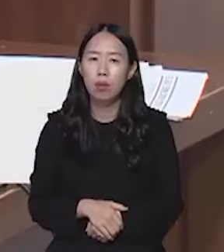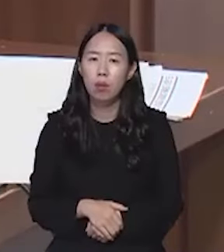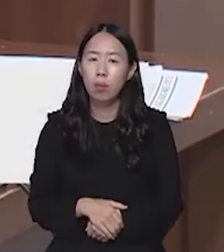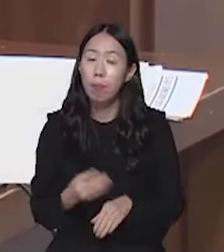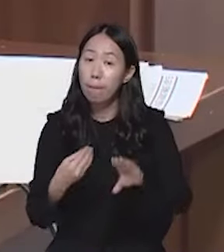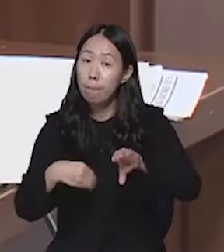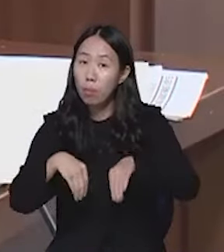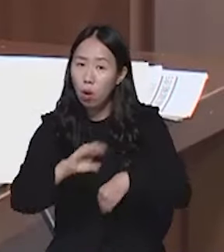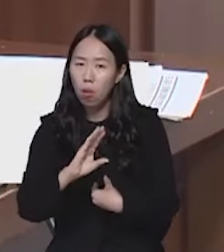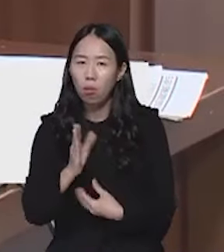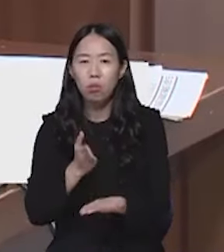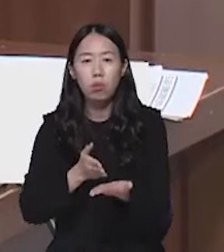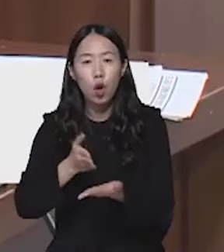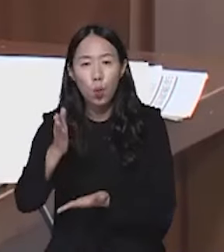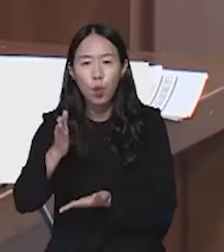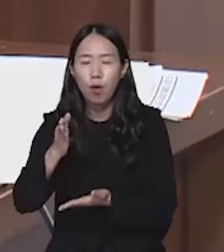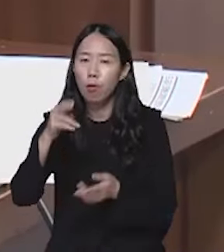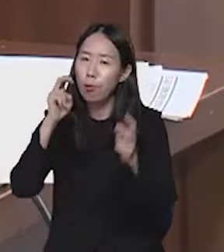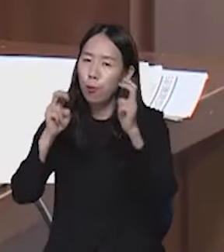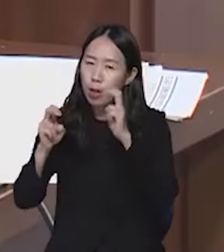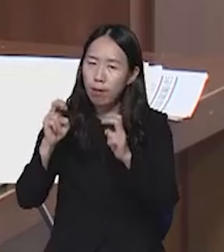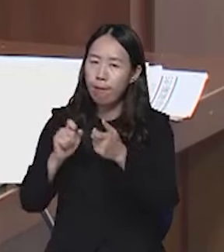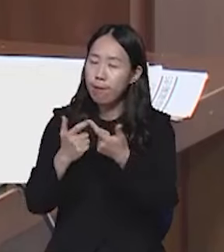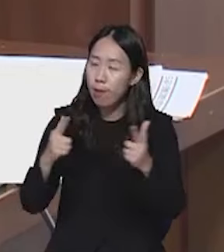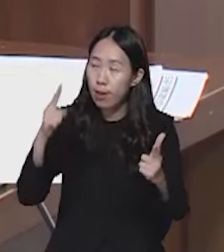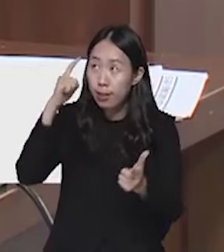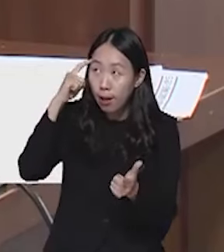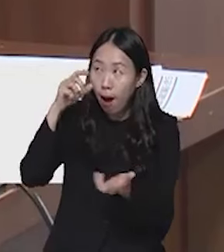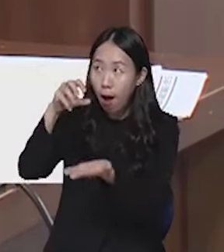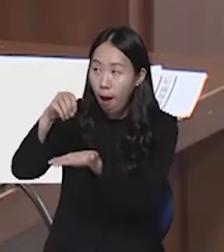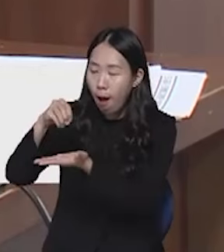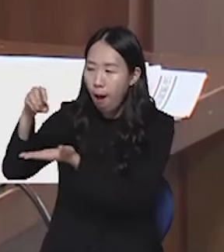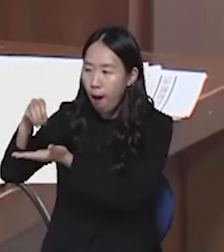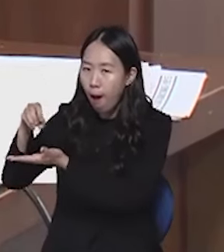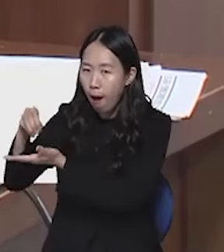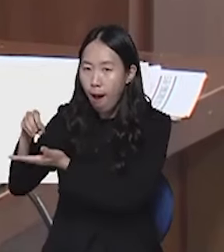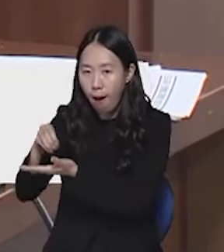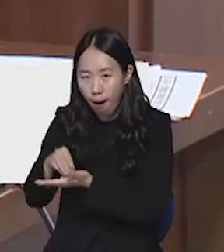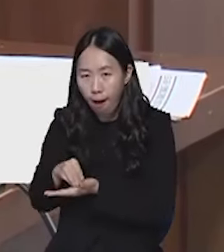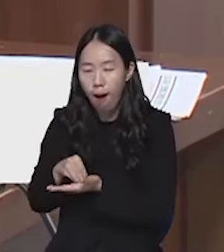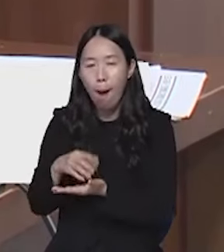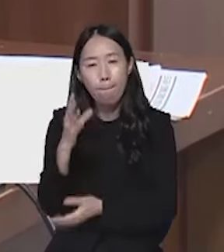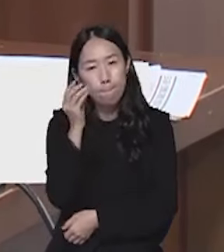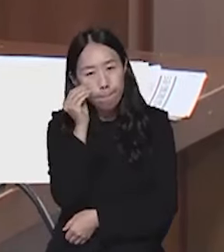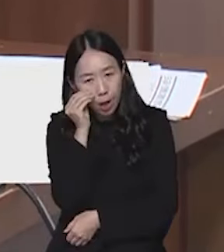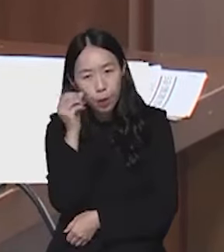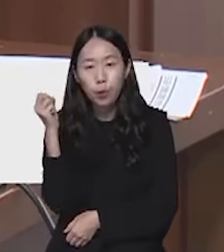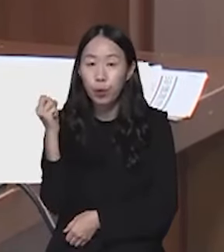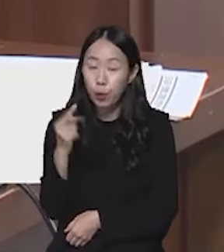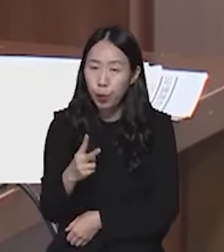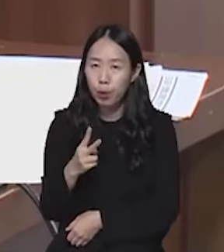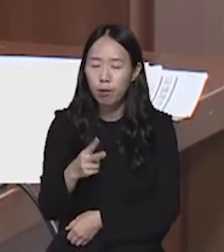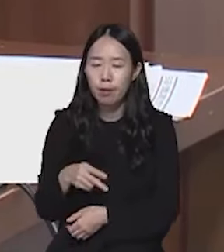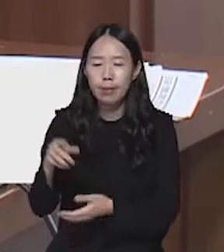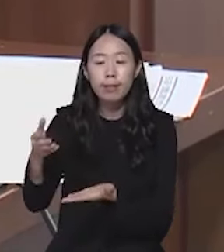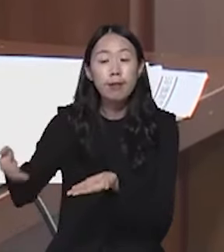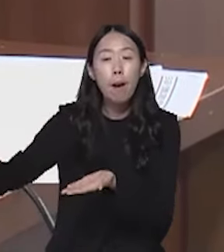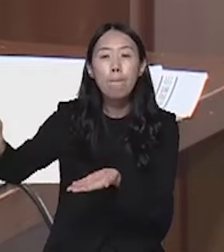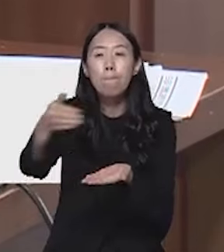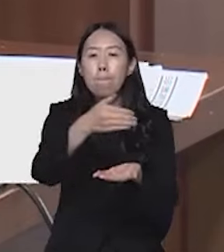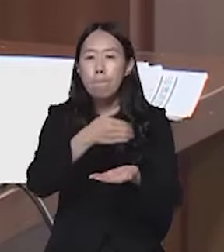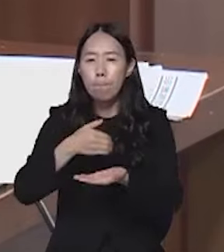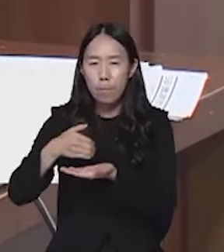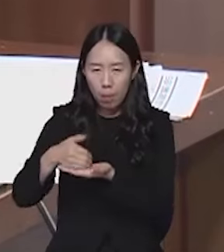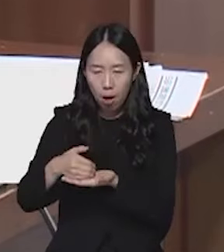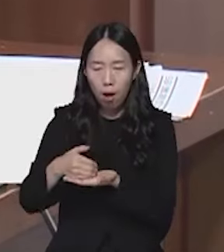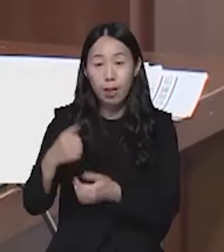전문가 그룹들의 다양한 의견들을 하나로 모아내고 수렴하고 또 때로는 그것을 융합할 줄 아는